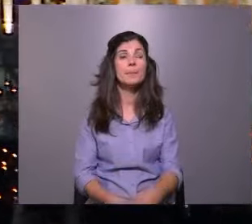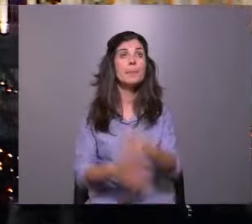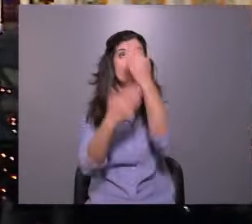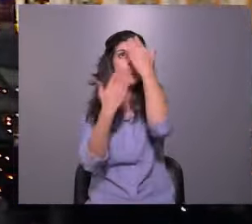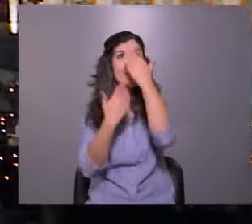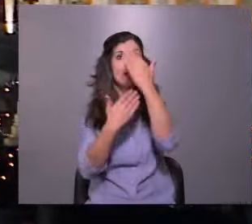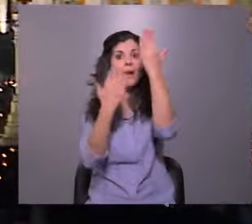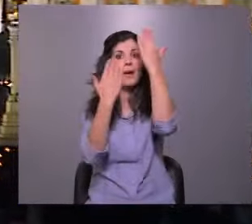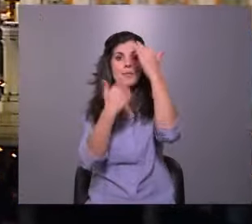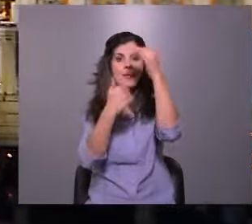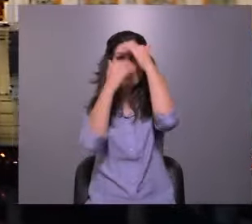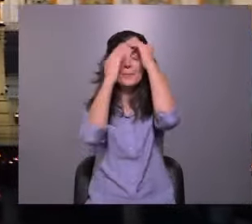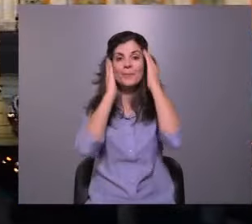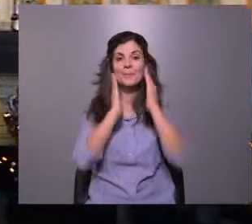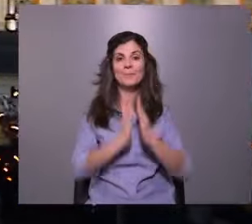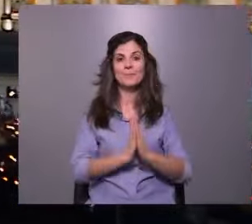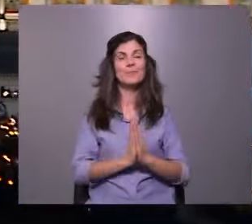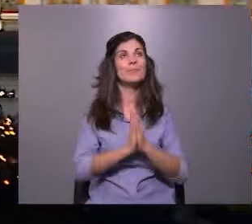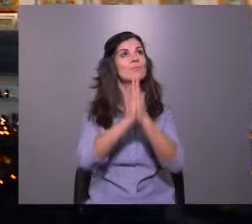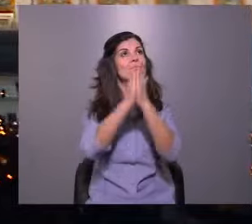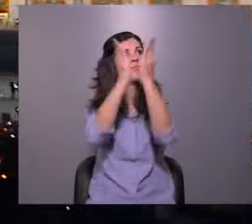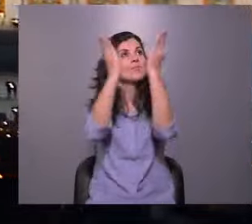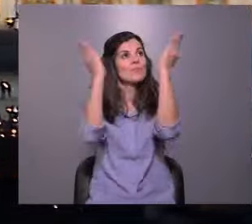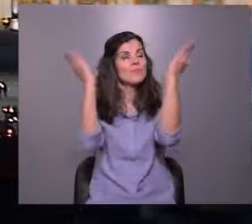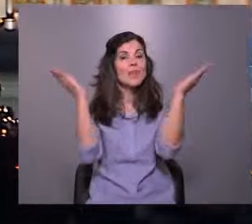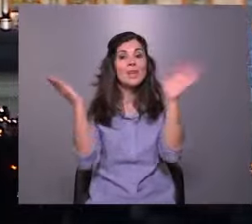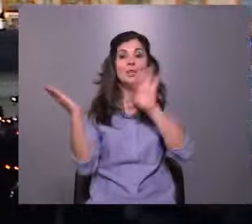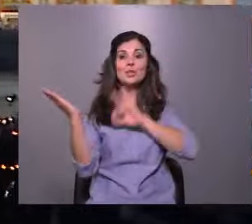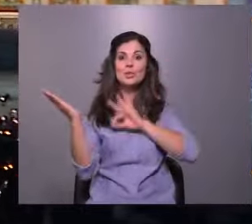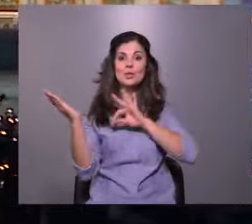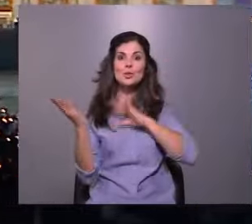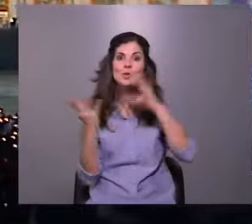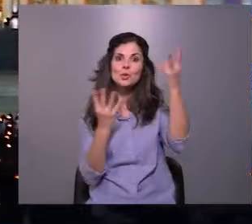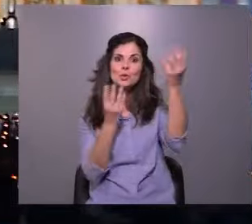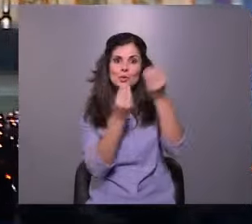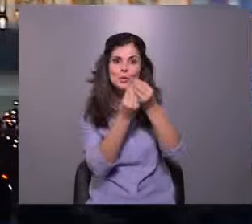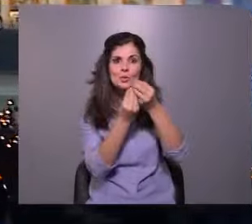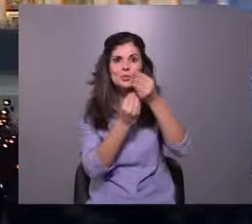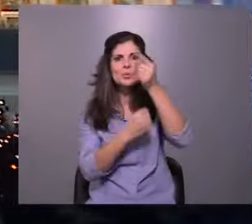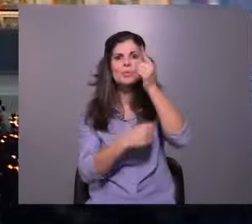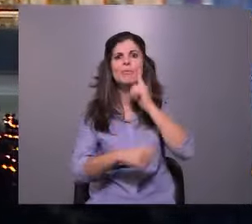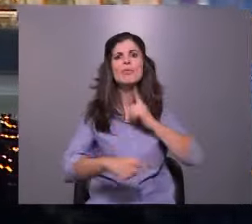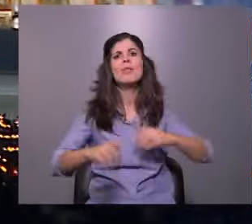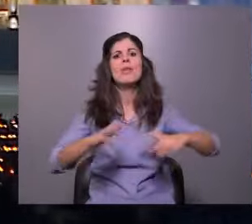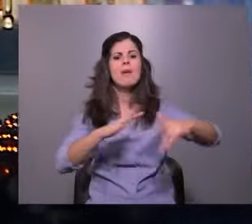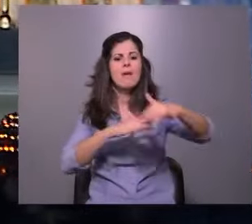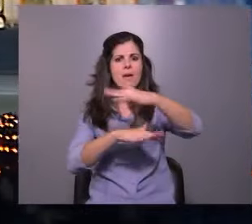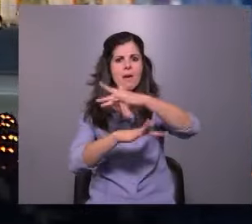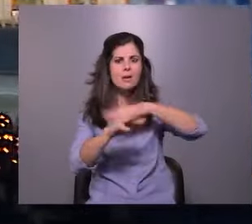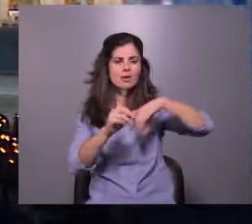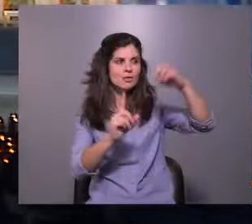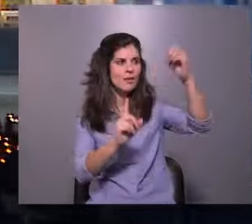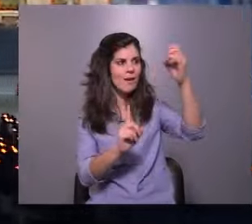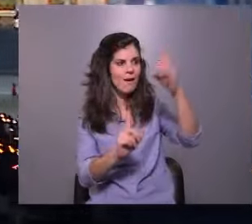und gebenedeit ist die Frucht deines Leibes, Jesus.